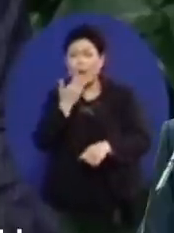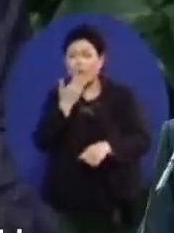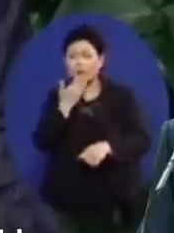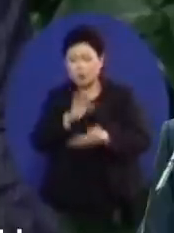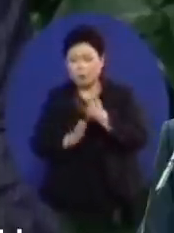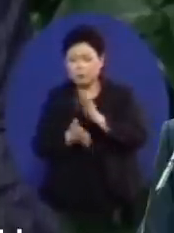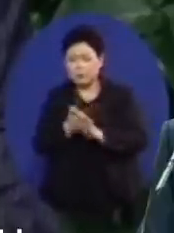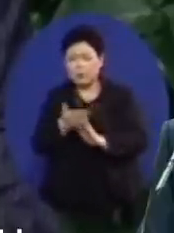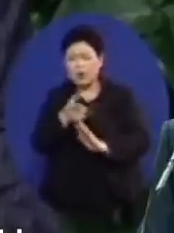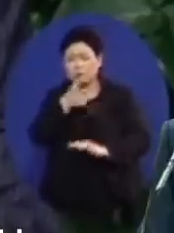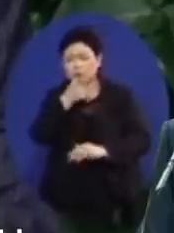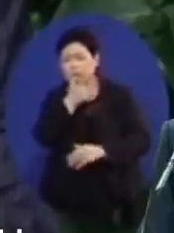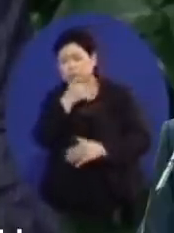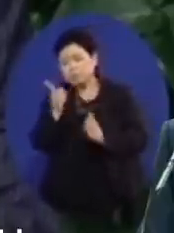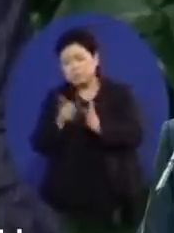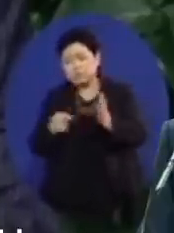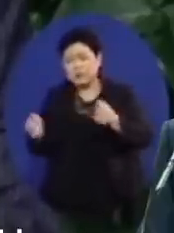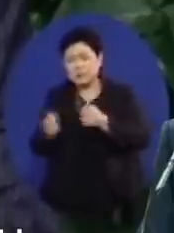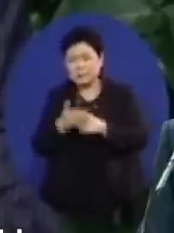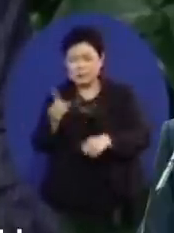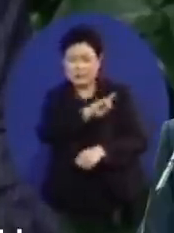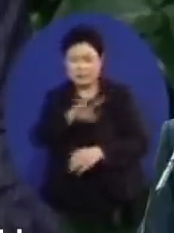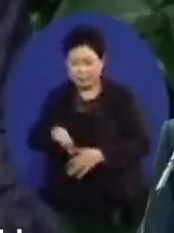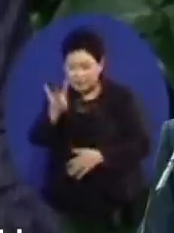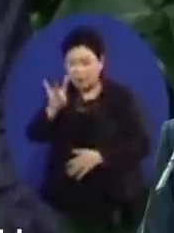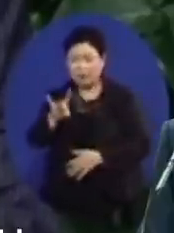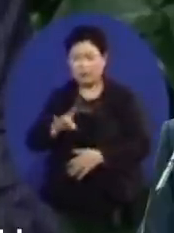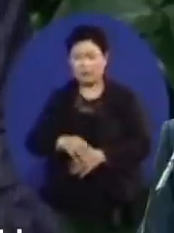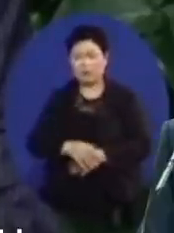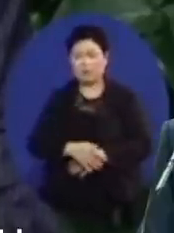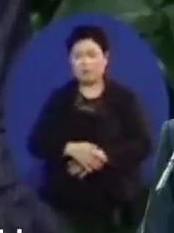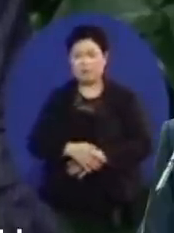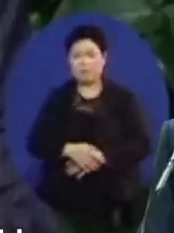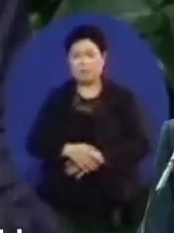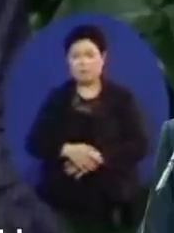것이 없으니까 제일 먼저